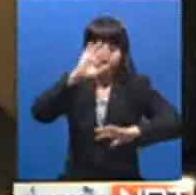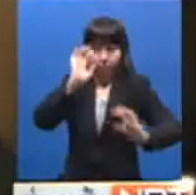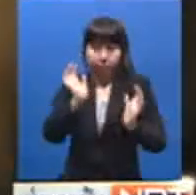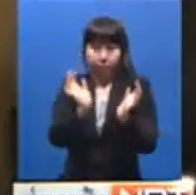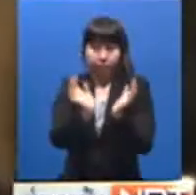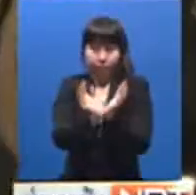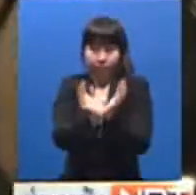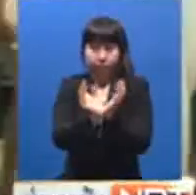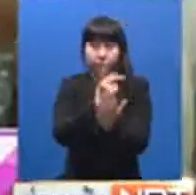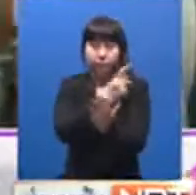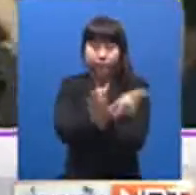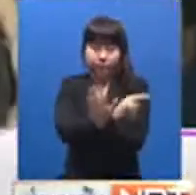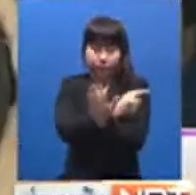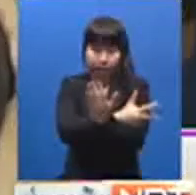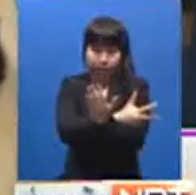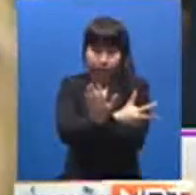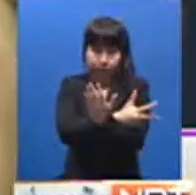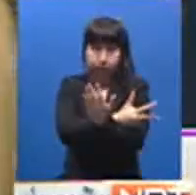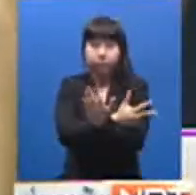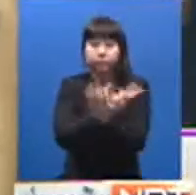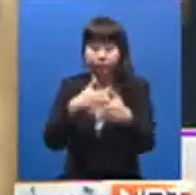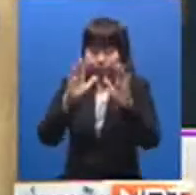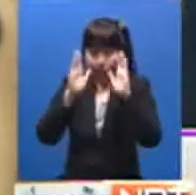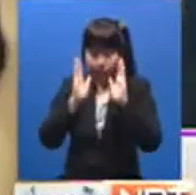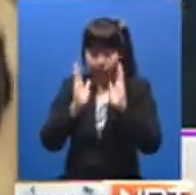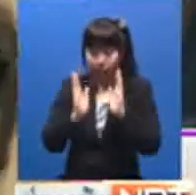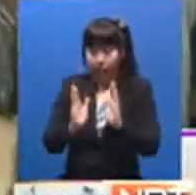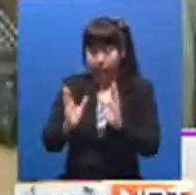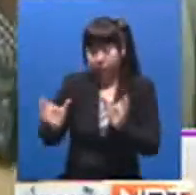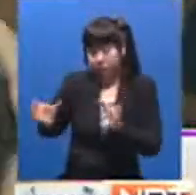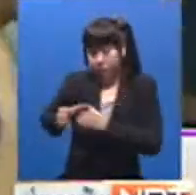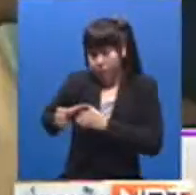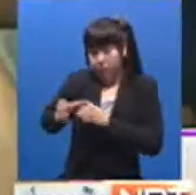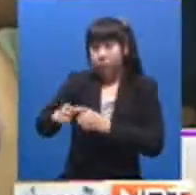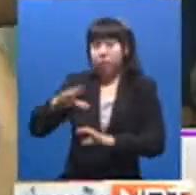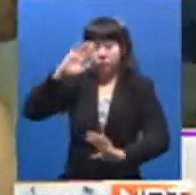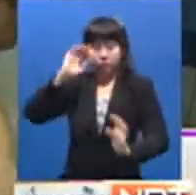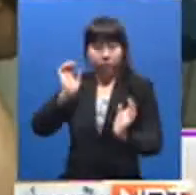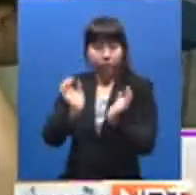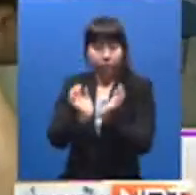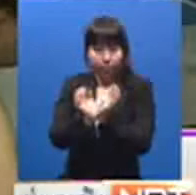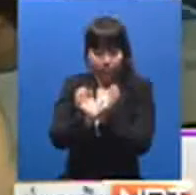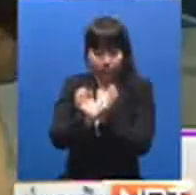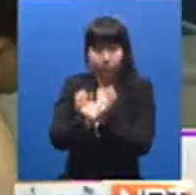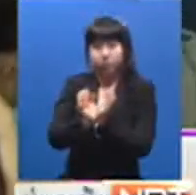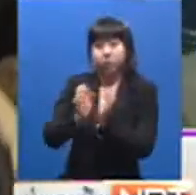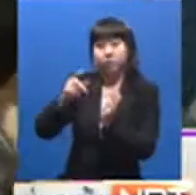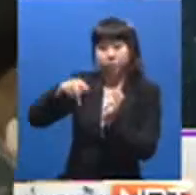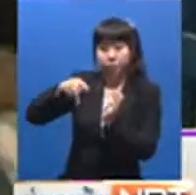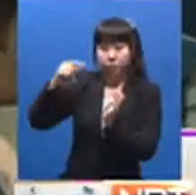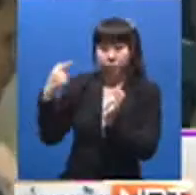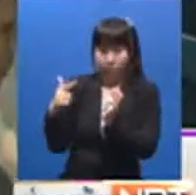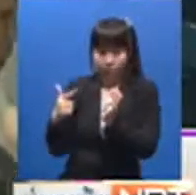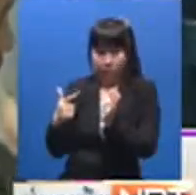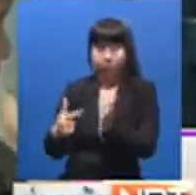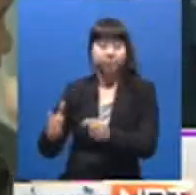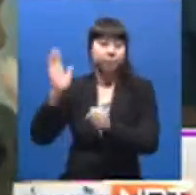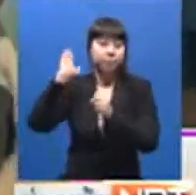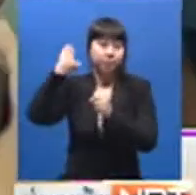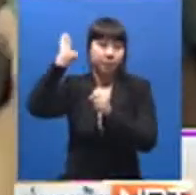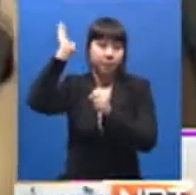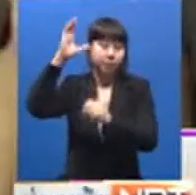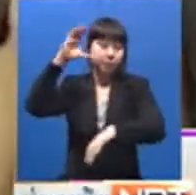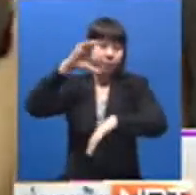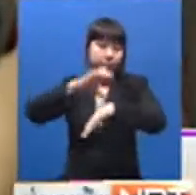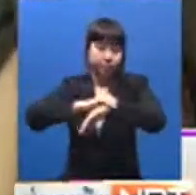ตำรวจภูธรจังหวัดภูเก็ตค่ะพร้อมด้วยชุดกับจับกุมสถานีตำรวจภูธรทุ่งทองแถลงผลการจับ